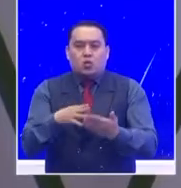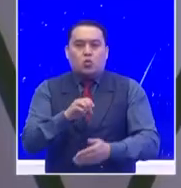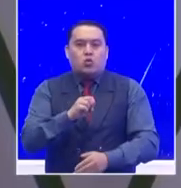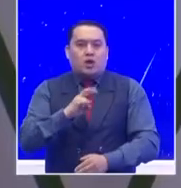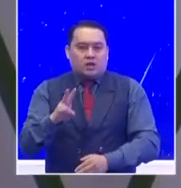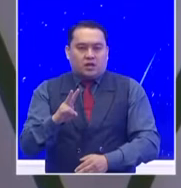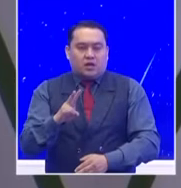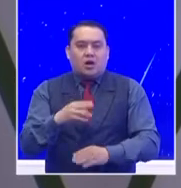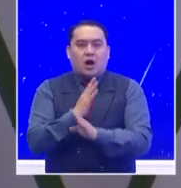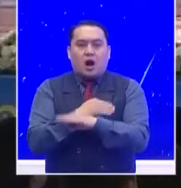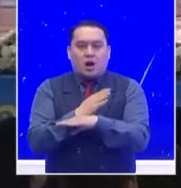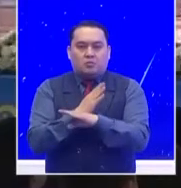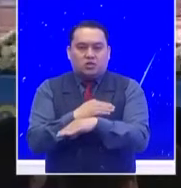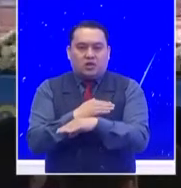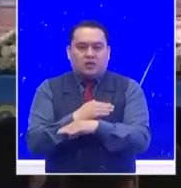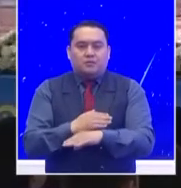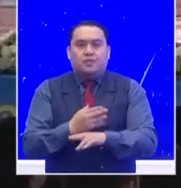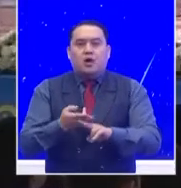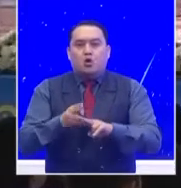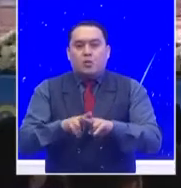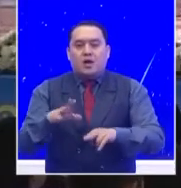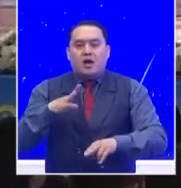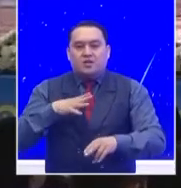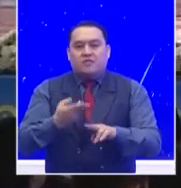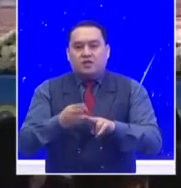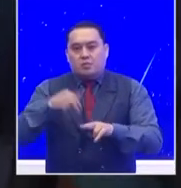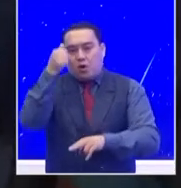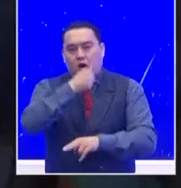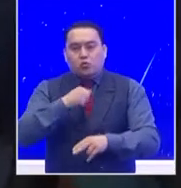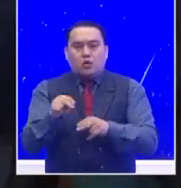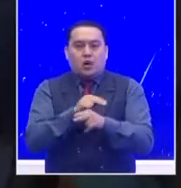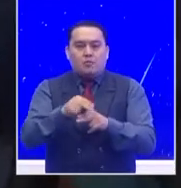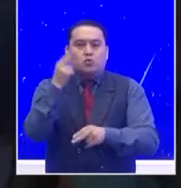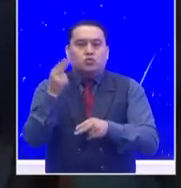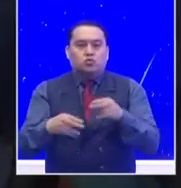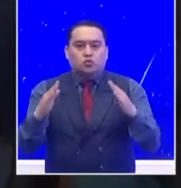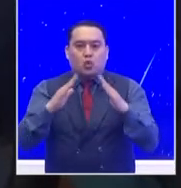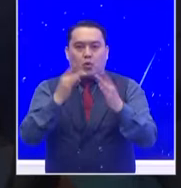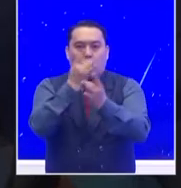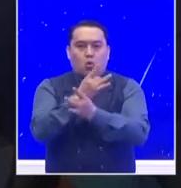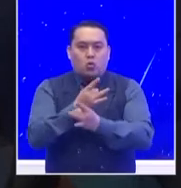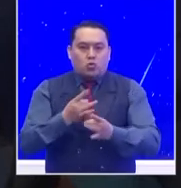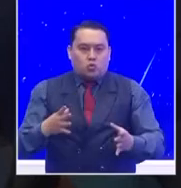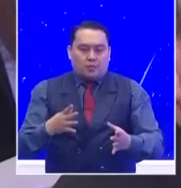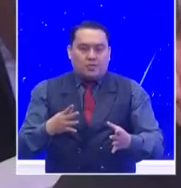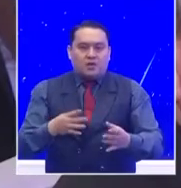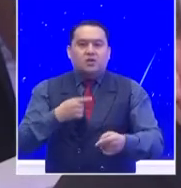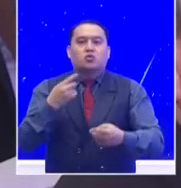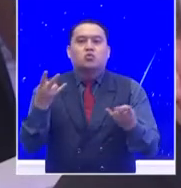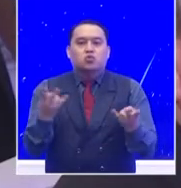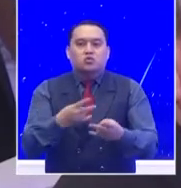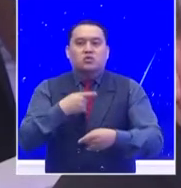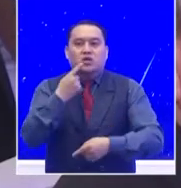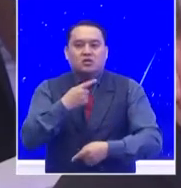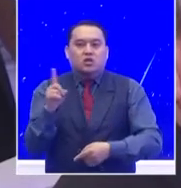Каншин-Гель-Сункар-Топар-Куйган и Капшагай-Баканас-Харовой. Кроме того, в этом году завершится капитальный ремонт Дома культуры в селе Куйган. Следует отметить, что